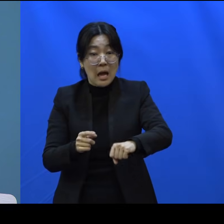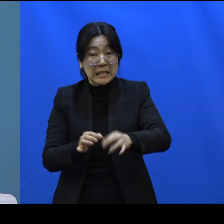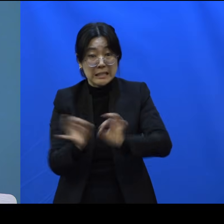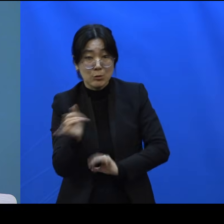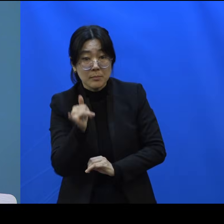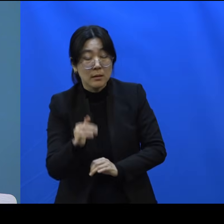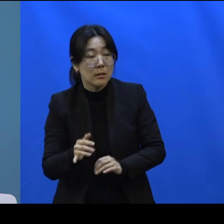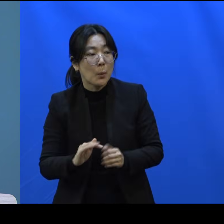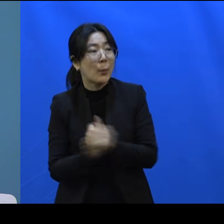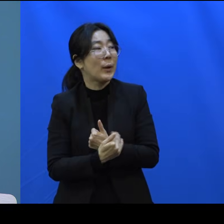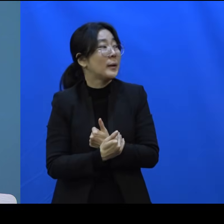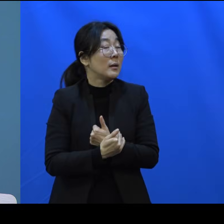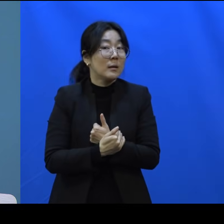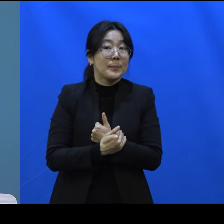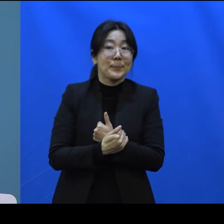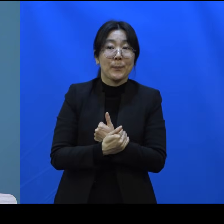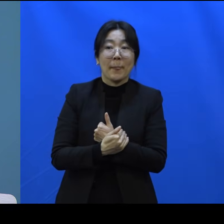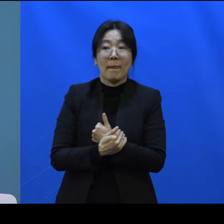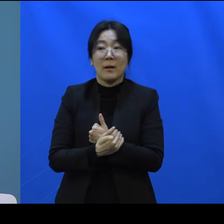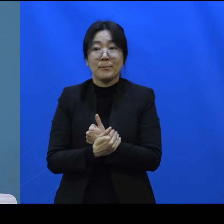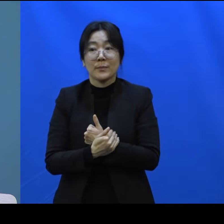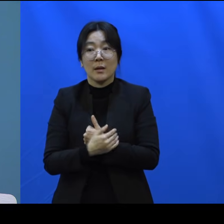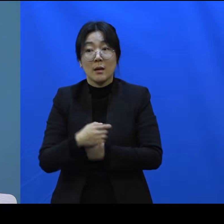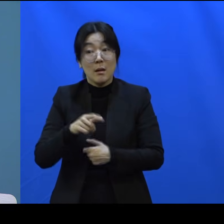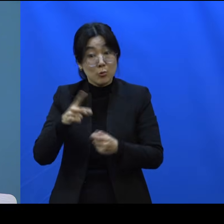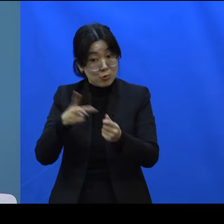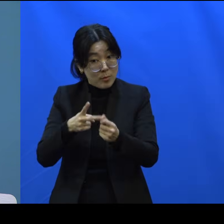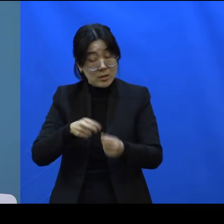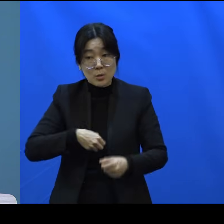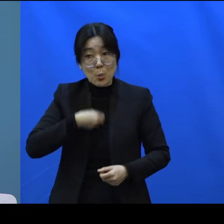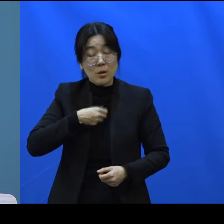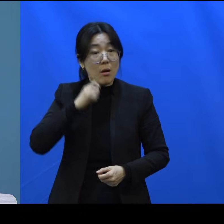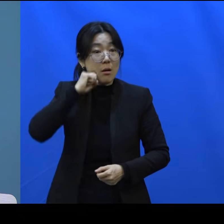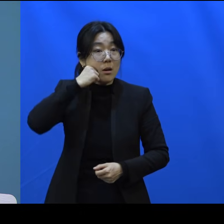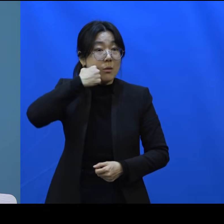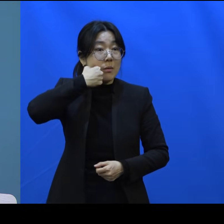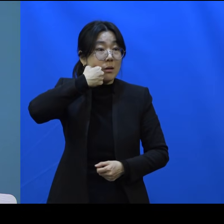배우들 자기의 본래 모습이 아니죠. 그걸 이제